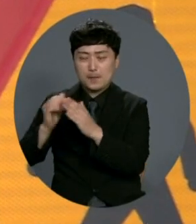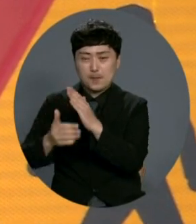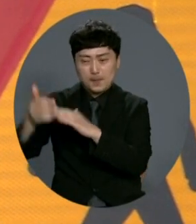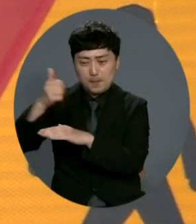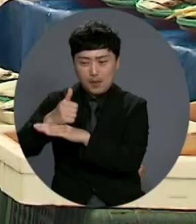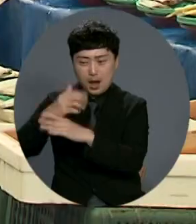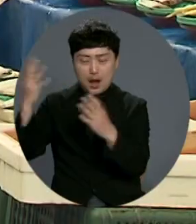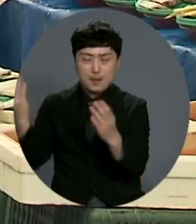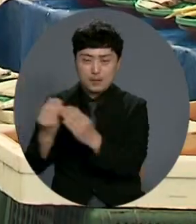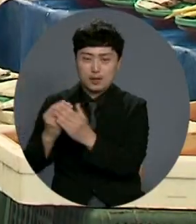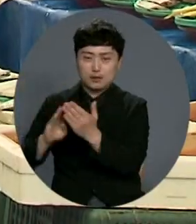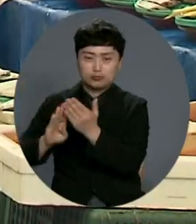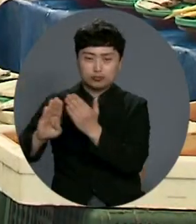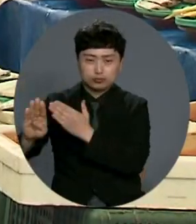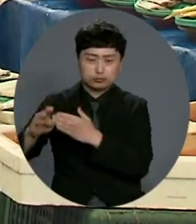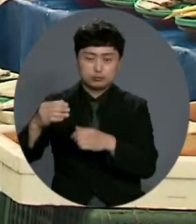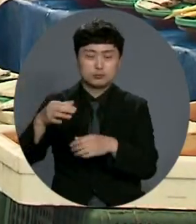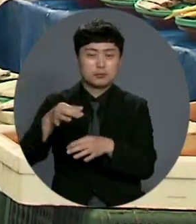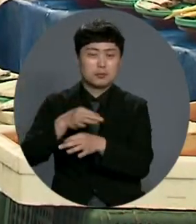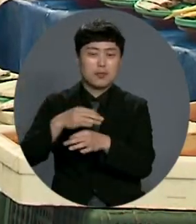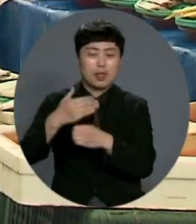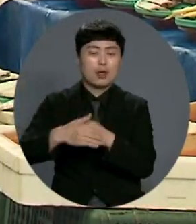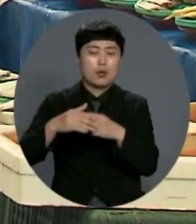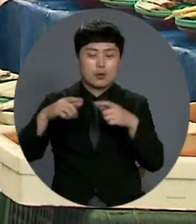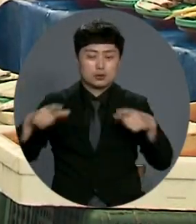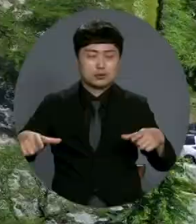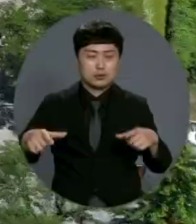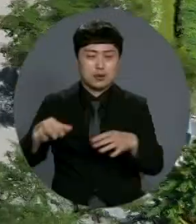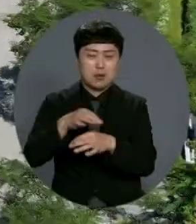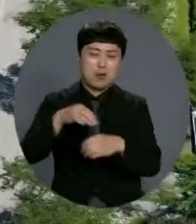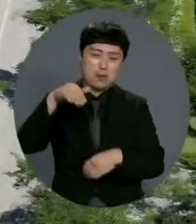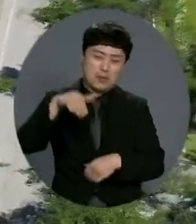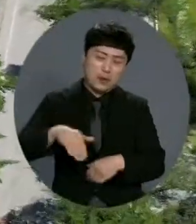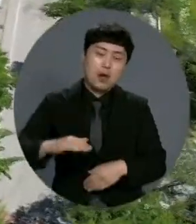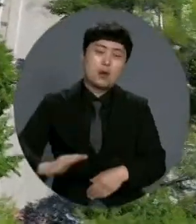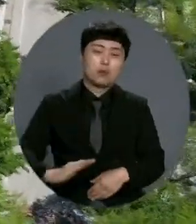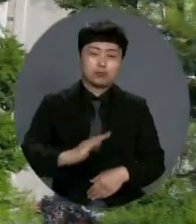건설되기만 한다면 침체에 허덕이던 대구의 경제 판도